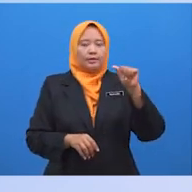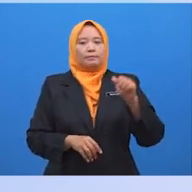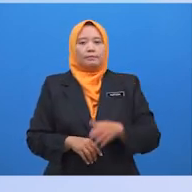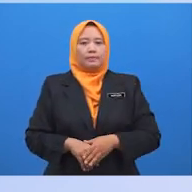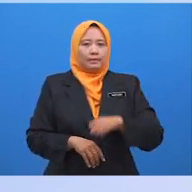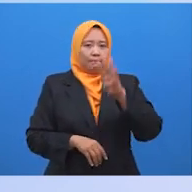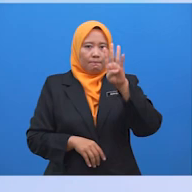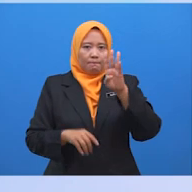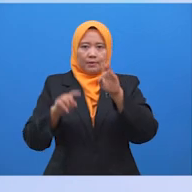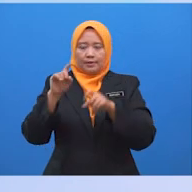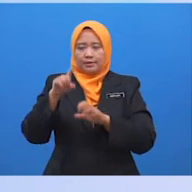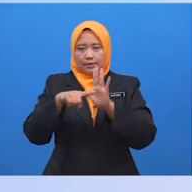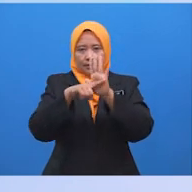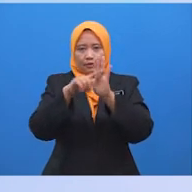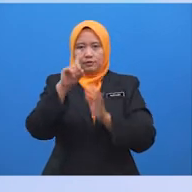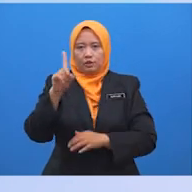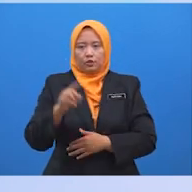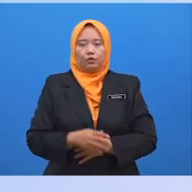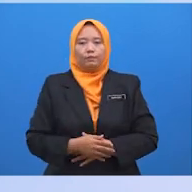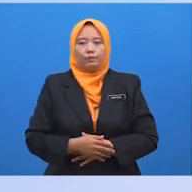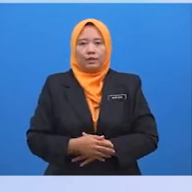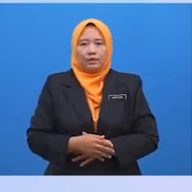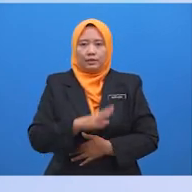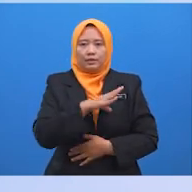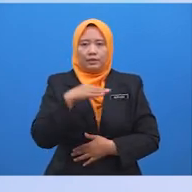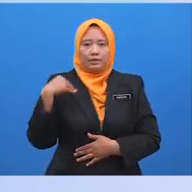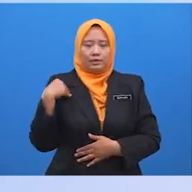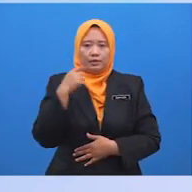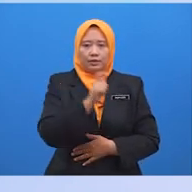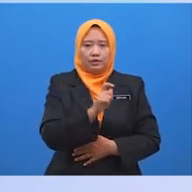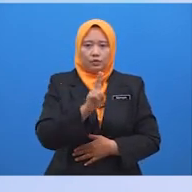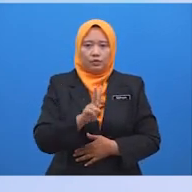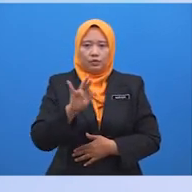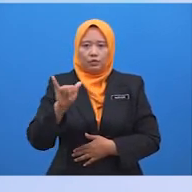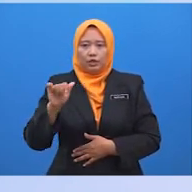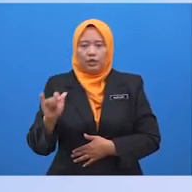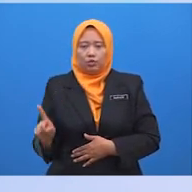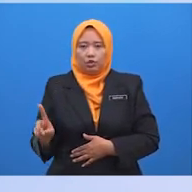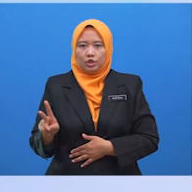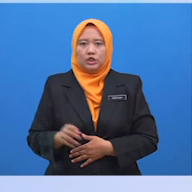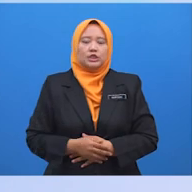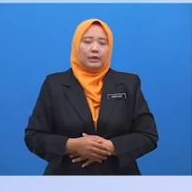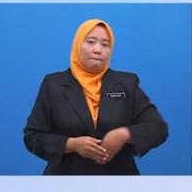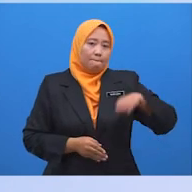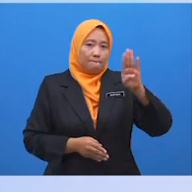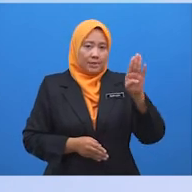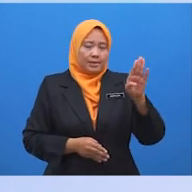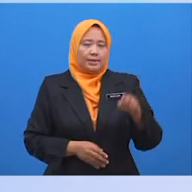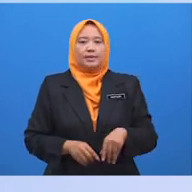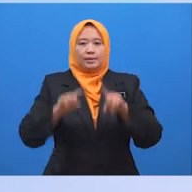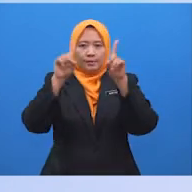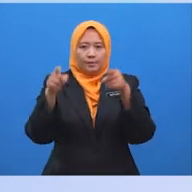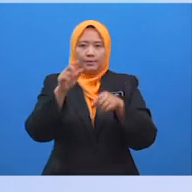dan X2, Y2 mewakili koordinat N3, 5. Dengan menggunakan